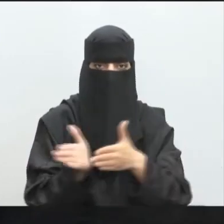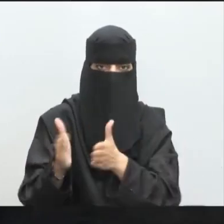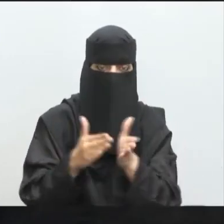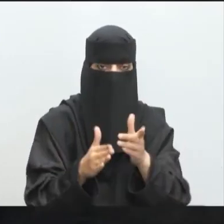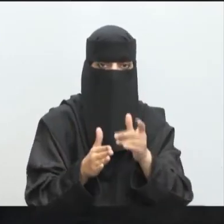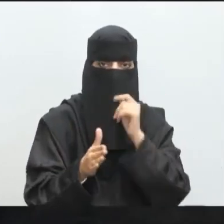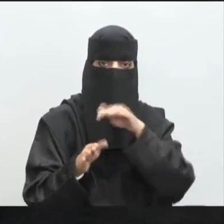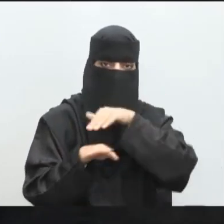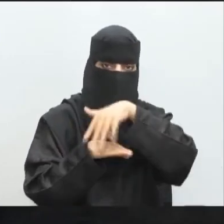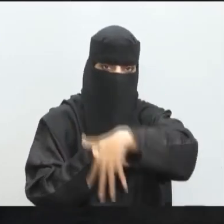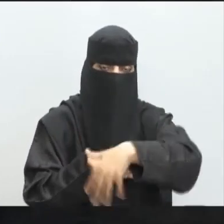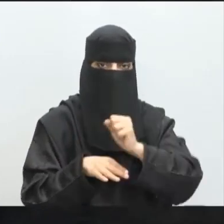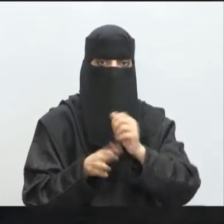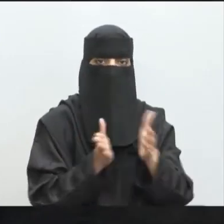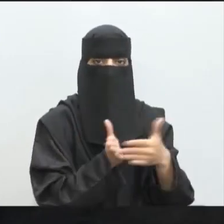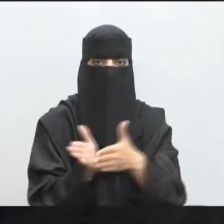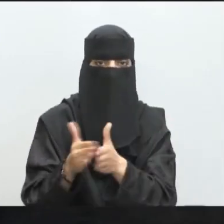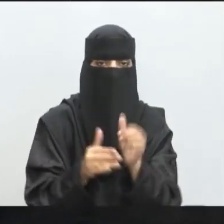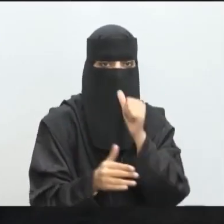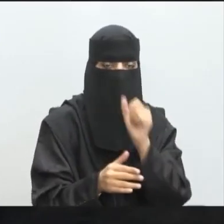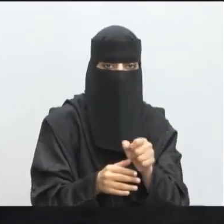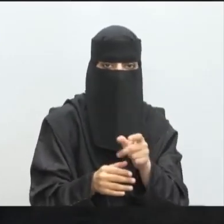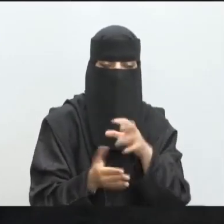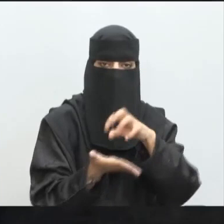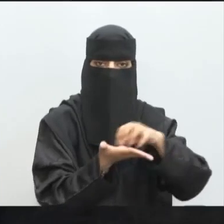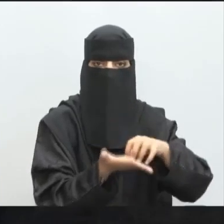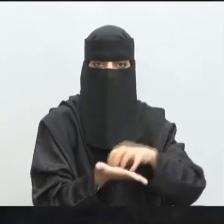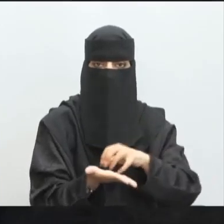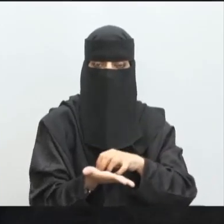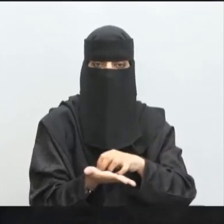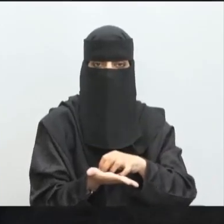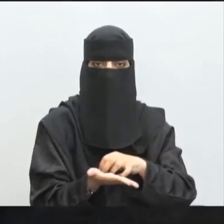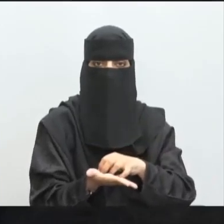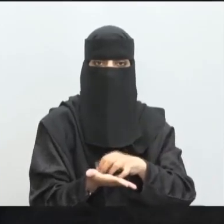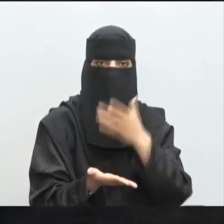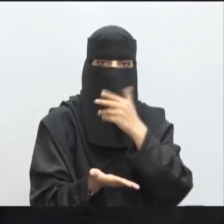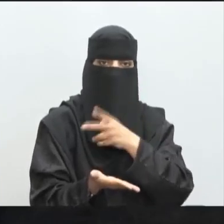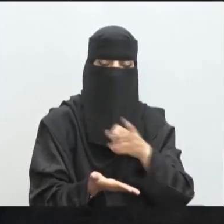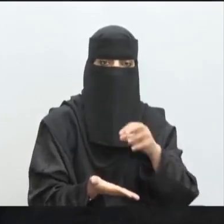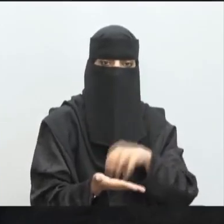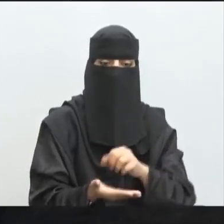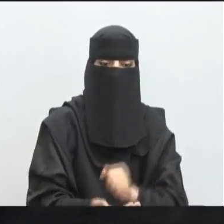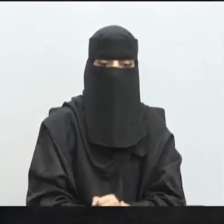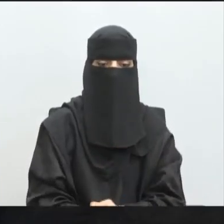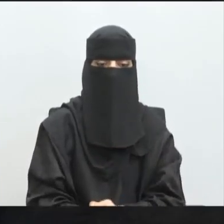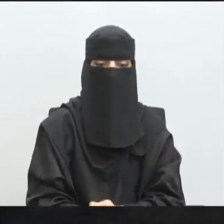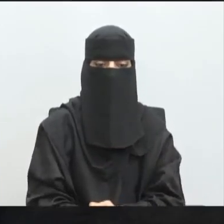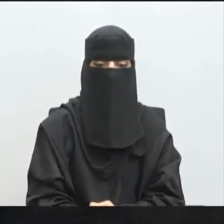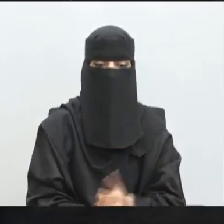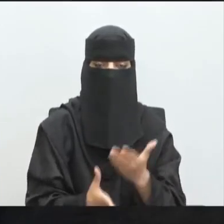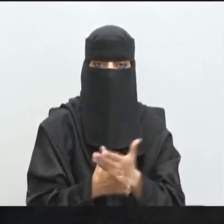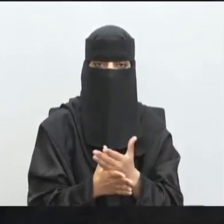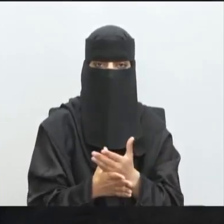السهول الانهار وغيرها من مظاهر تضاريسيه واشكال سطح الارض ايضا تظهر لنا